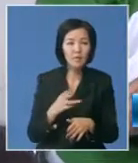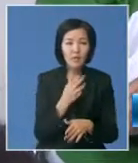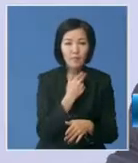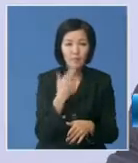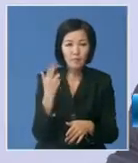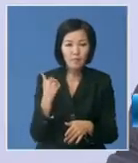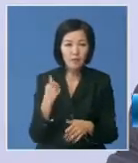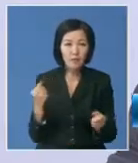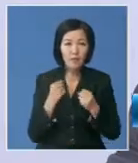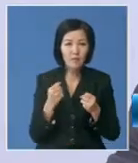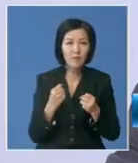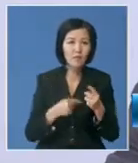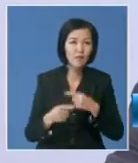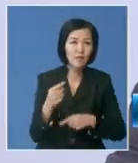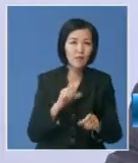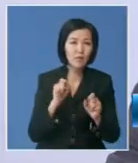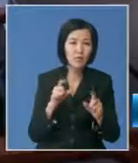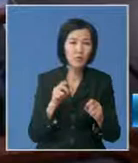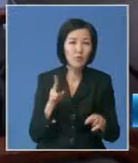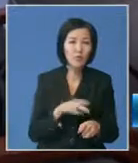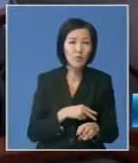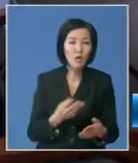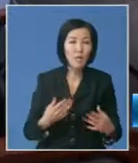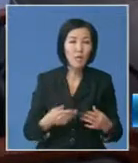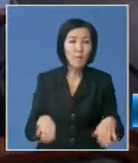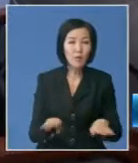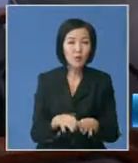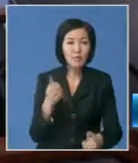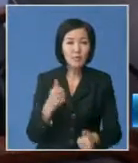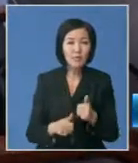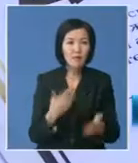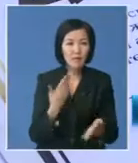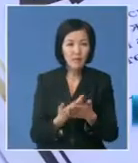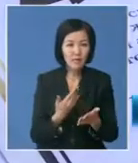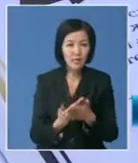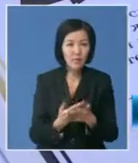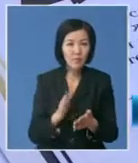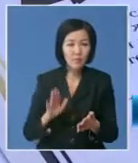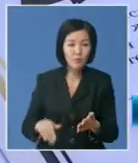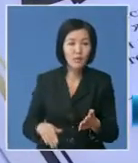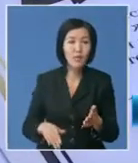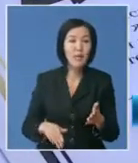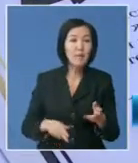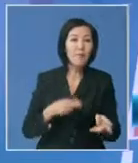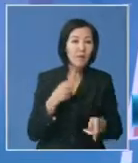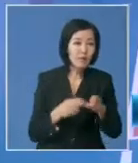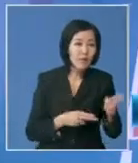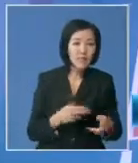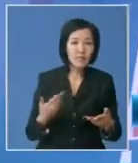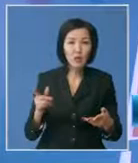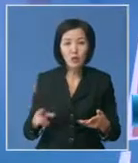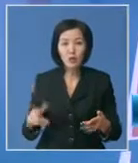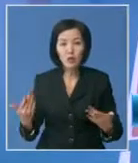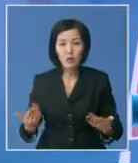спортсмены тогда вернулись золотой медалью подобные соревнования наглядное доказательство что после трансплантации люди живут